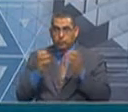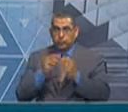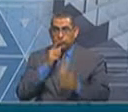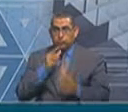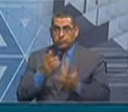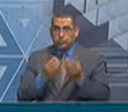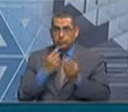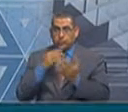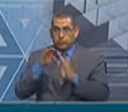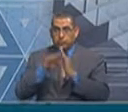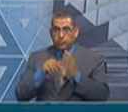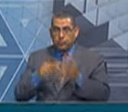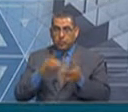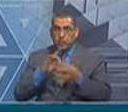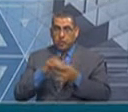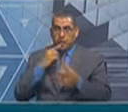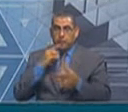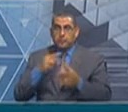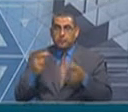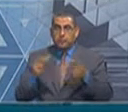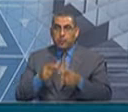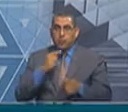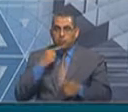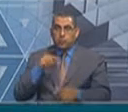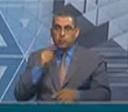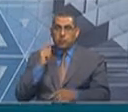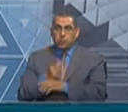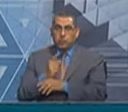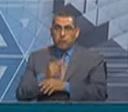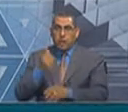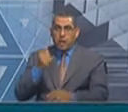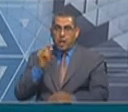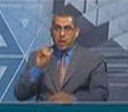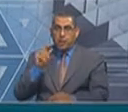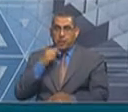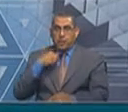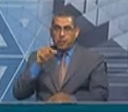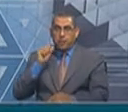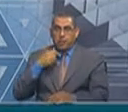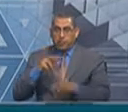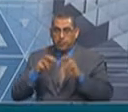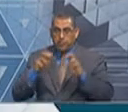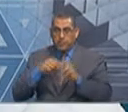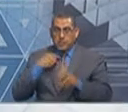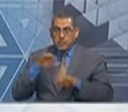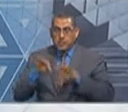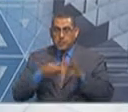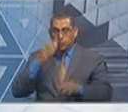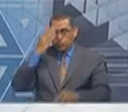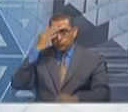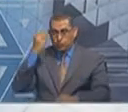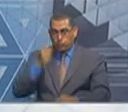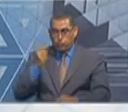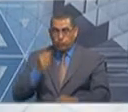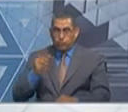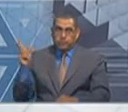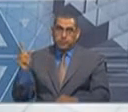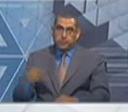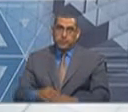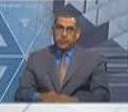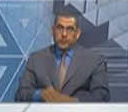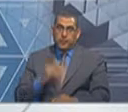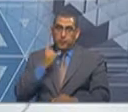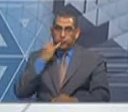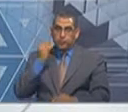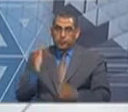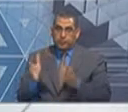والقضايا المنتظره في هذه الدوره الاستثنائيه. الأستاذ أحمد العناني الباحث السياسي، نشكرك شكرا جزيلا، كنت معنا عبر